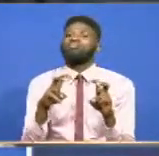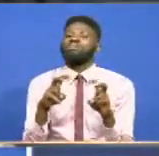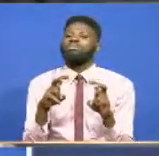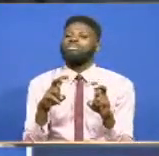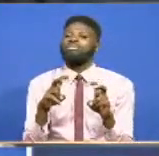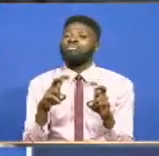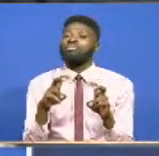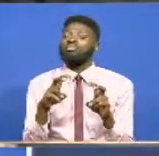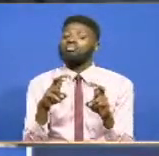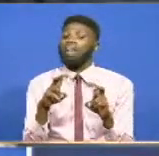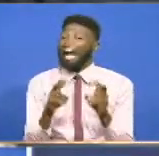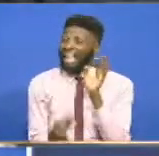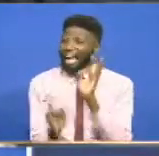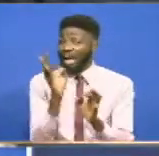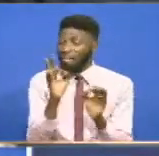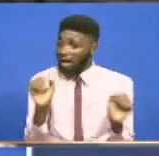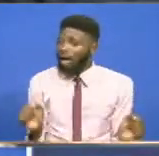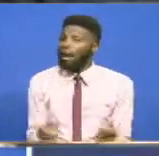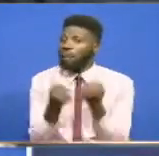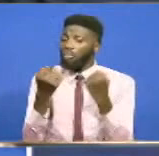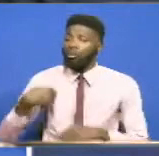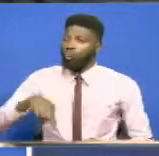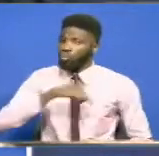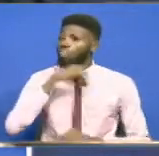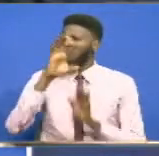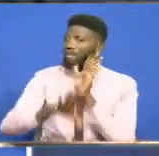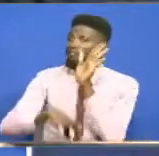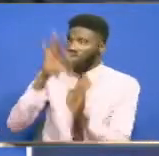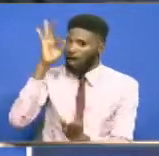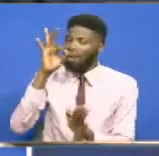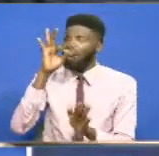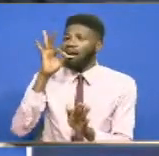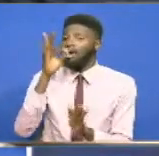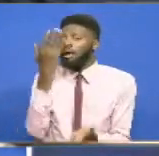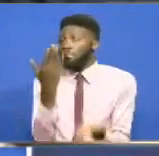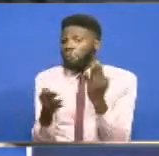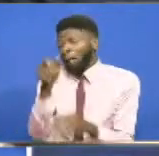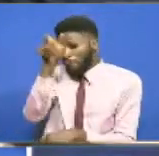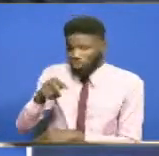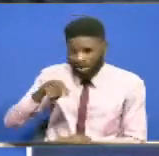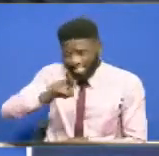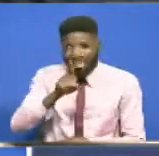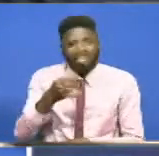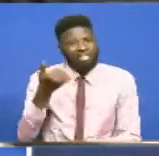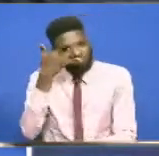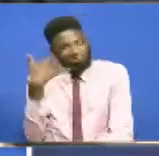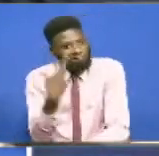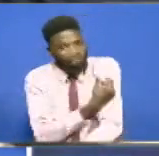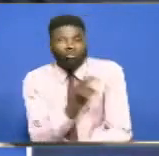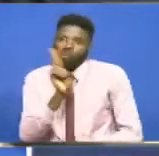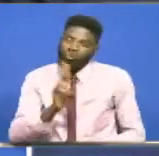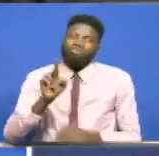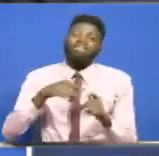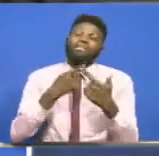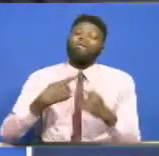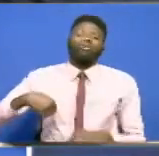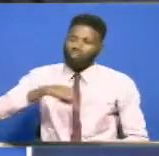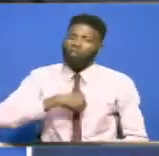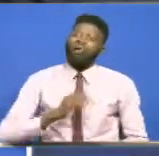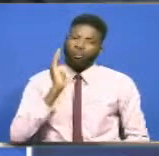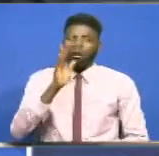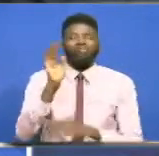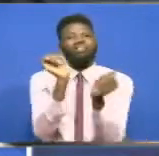And if we find that they are under substance abuse, action will be taken so that we don't have to wait